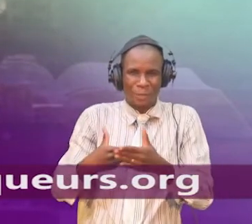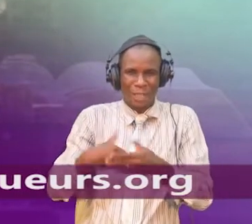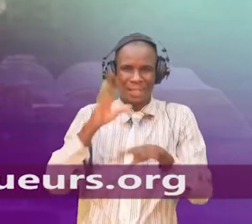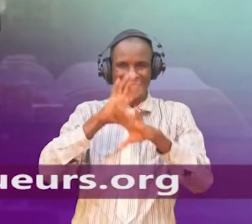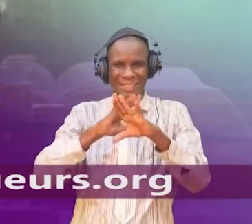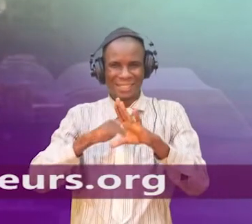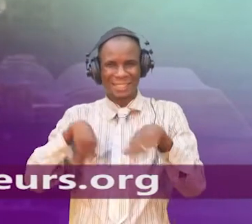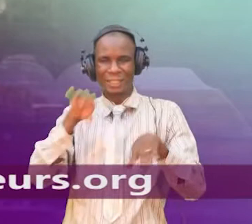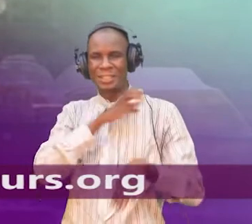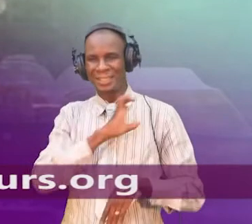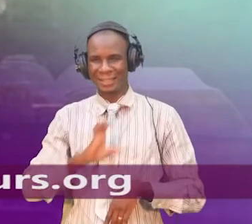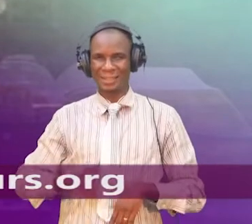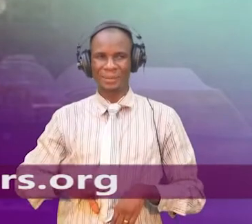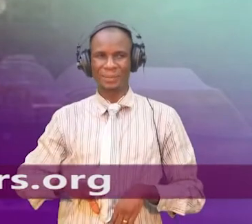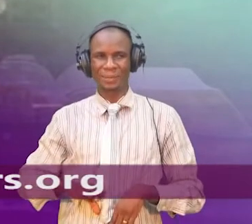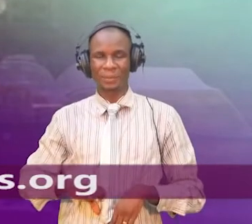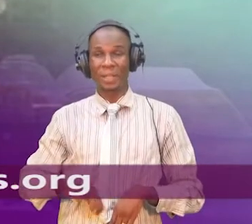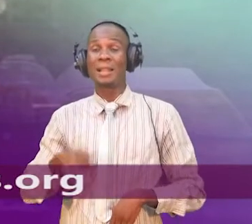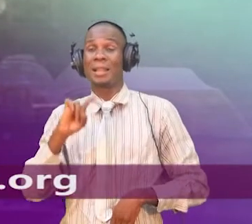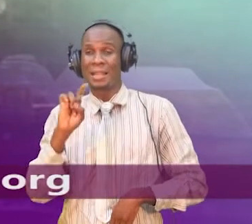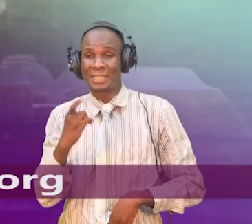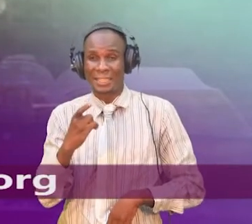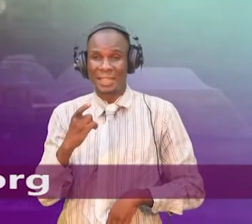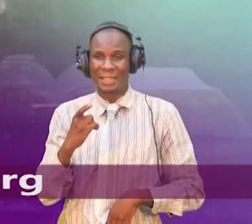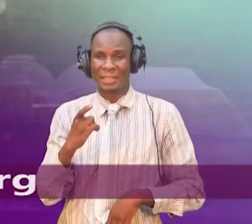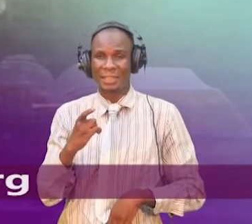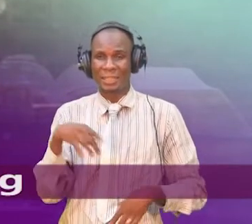na makila na ye tosili pe kopetwama.